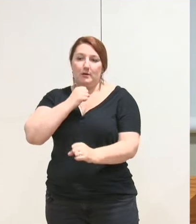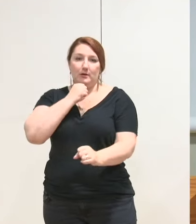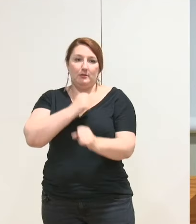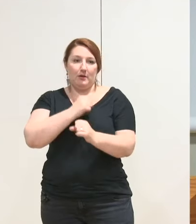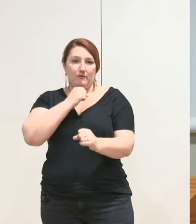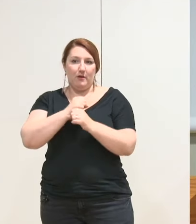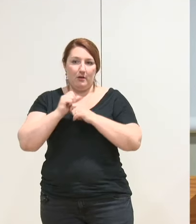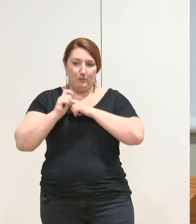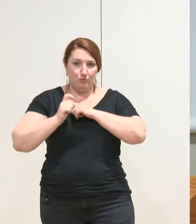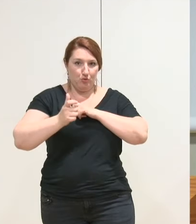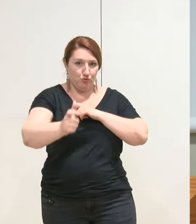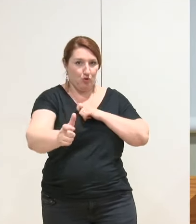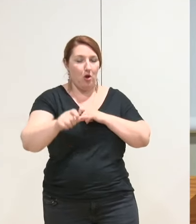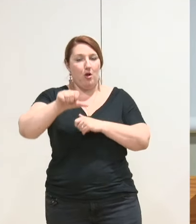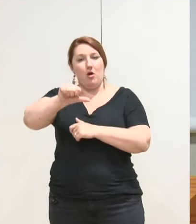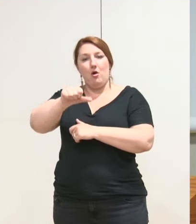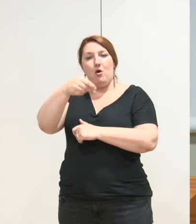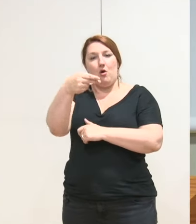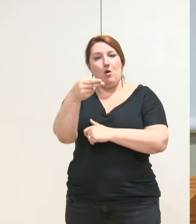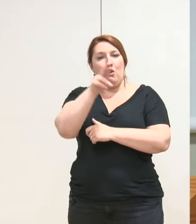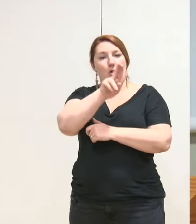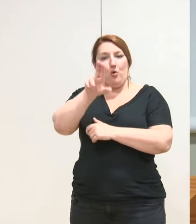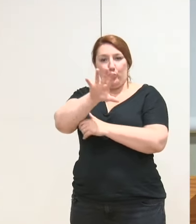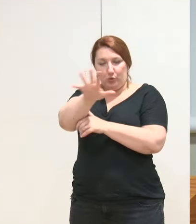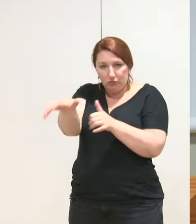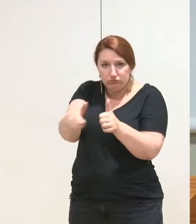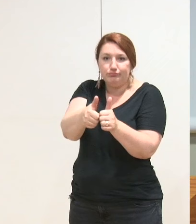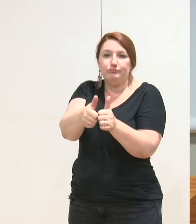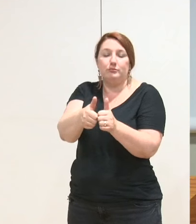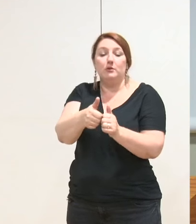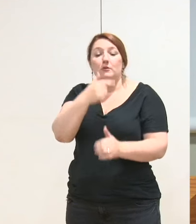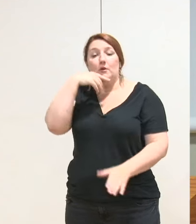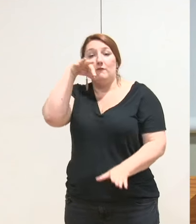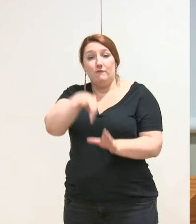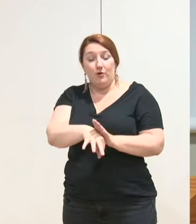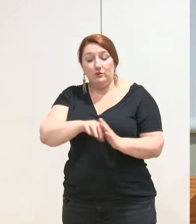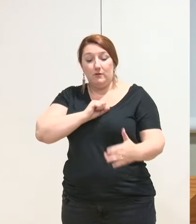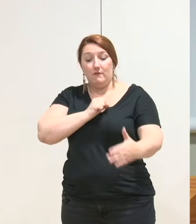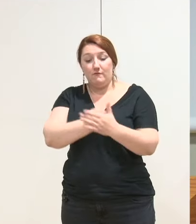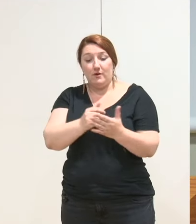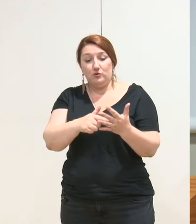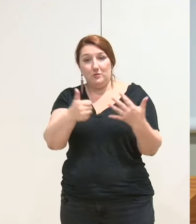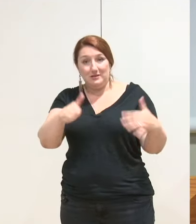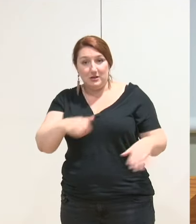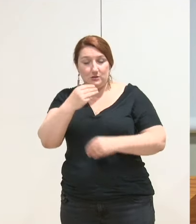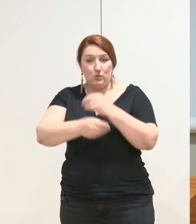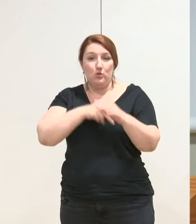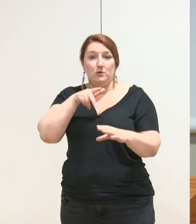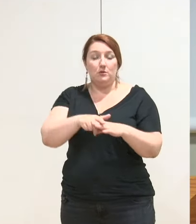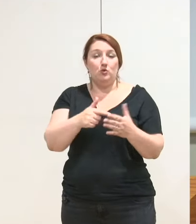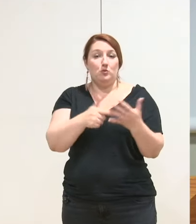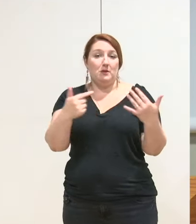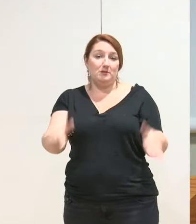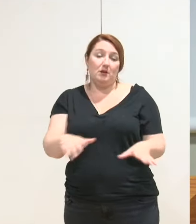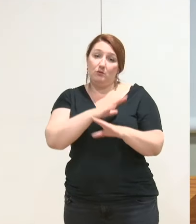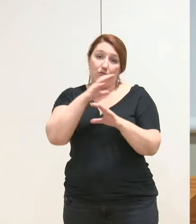du protocole de l'enrue euh qui sera donc voter à la fin 2016 ou au début 2017 euh voilà euh